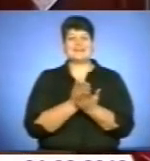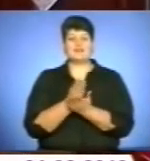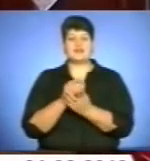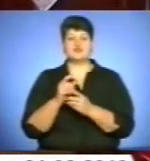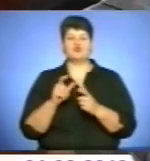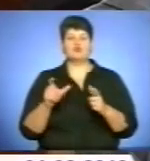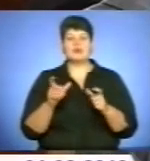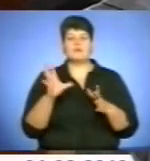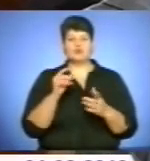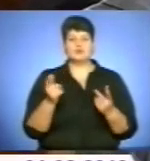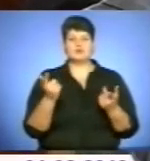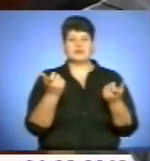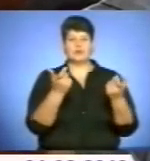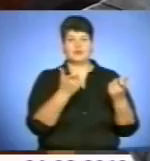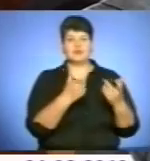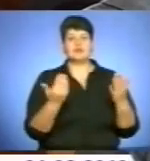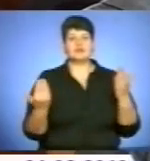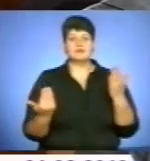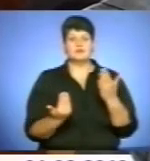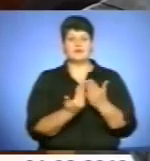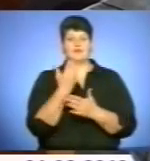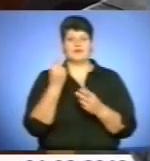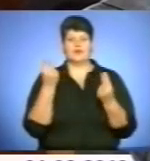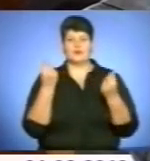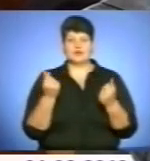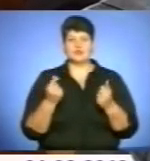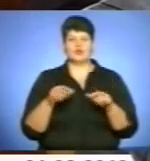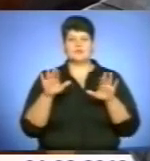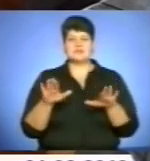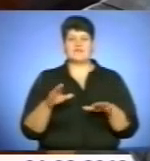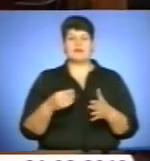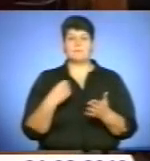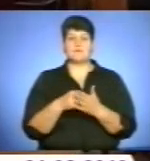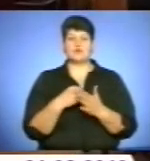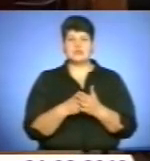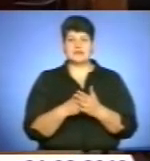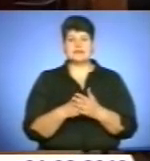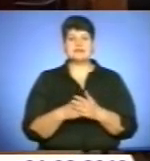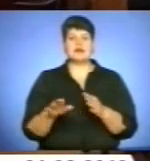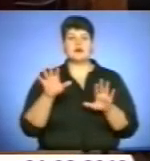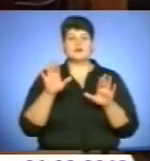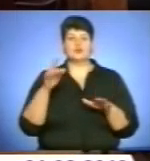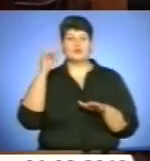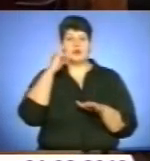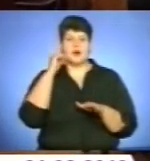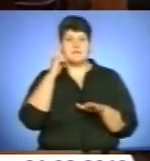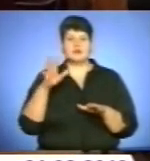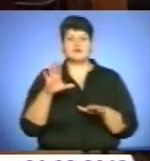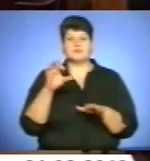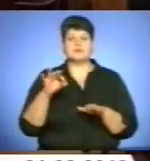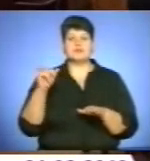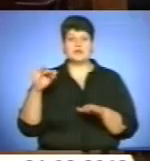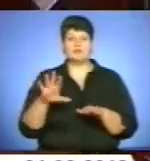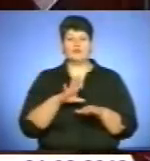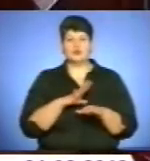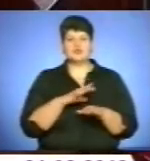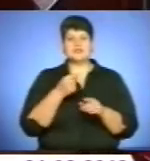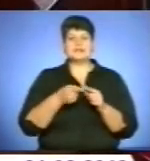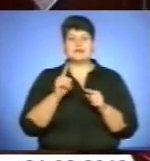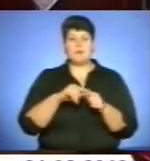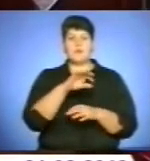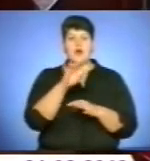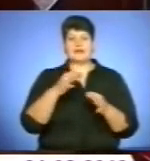якій надходитимуть додаткові кошти до місцевих бюджетів. Тому, за словами міського голови Луцька Миколи Романюка, важливо, щоб проєкт знайшов